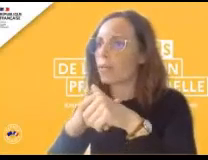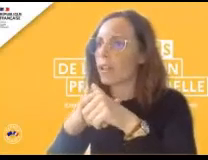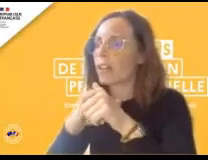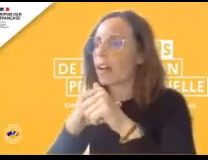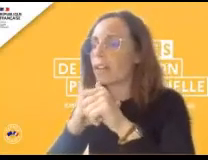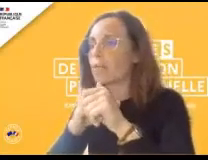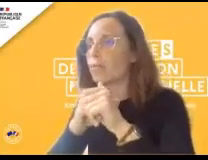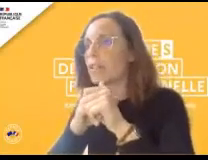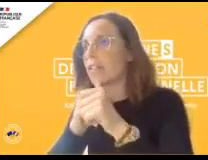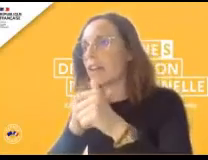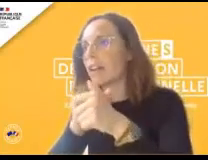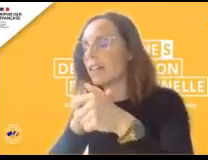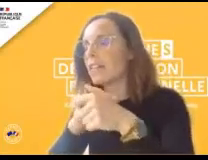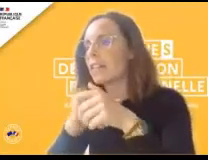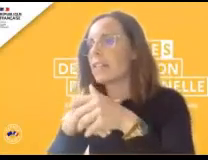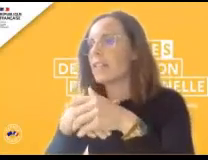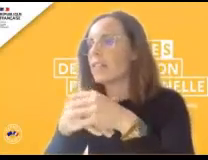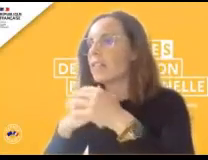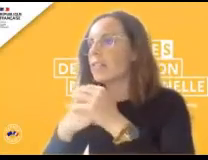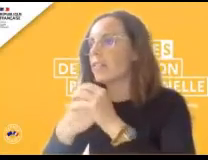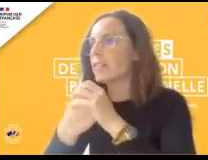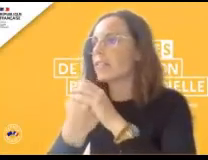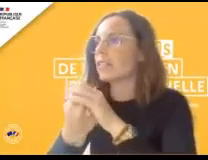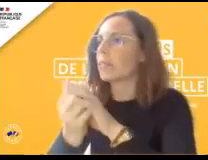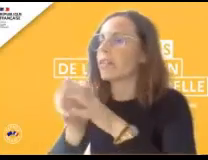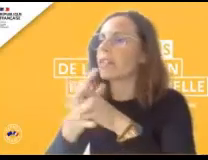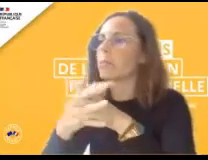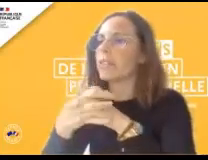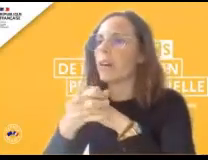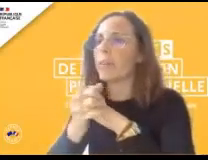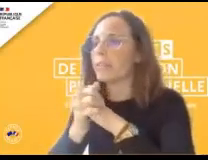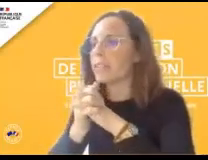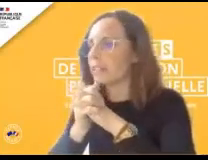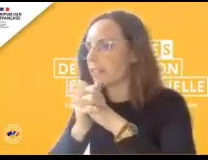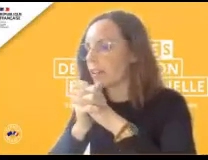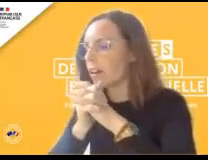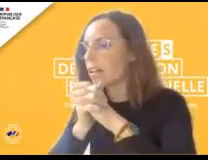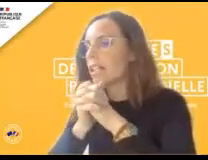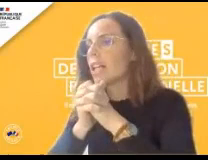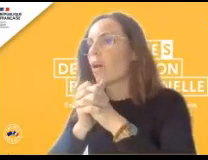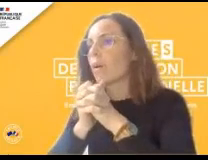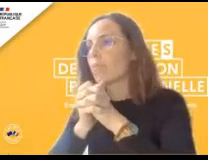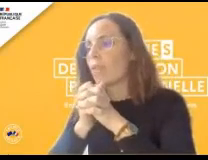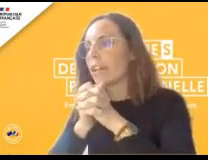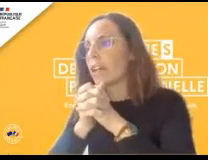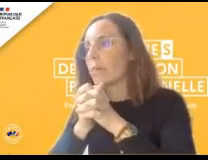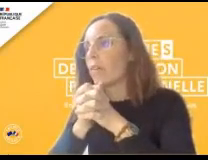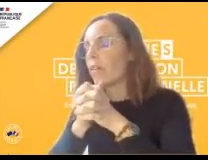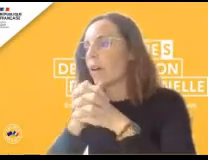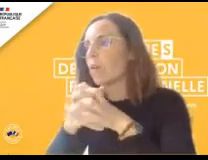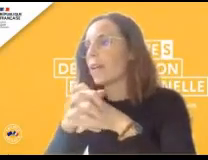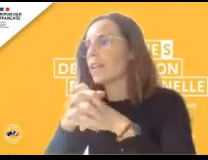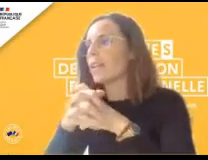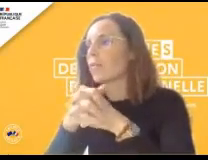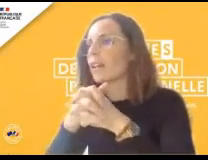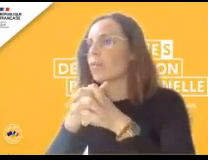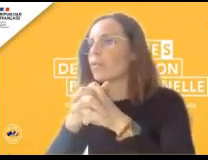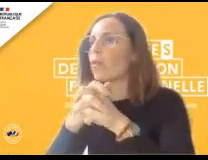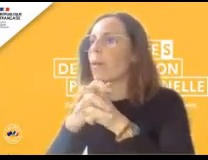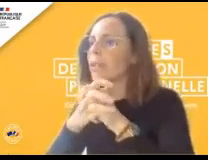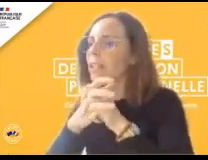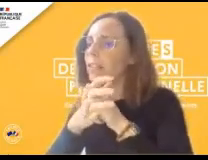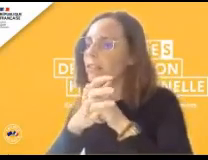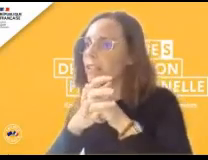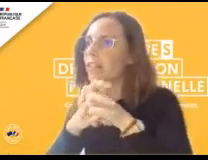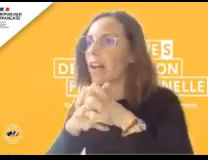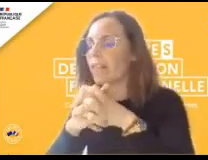statut ou leur contrat de travail, donc tous les salariés, CDI, CDD, intérimaire, intermittent, apprenti, etc. On va pouvoir également accompagner les contractuels